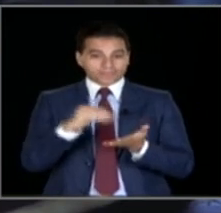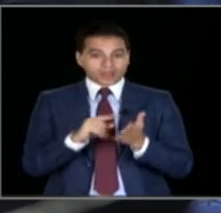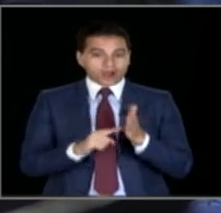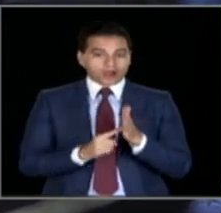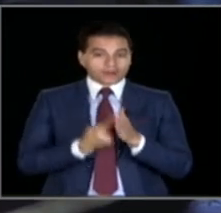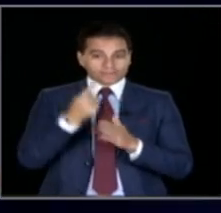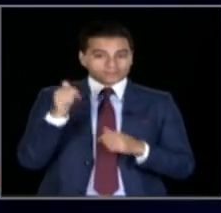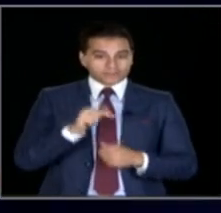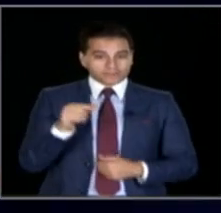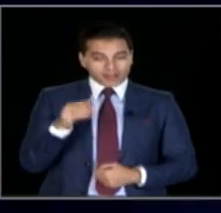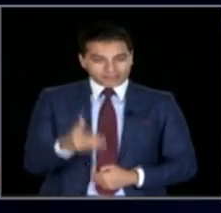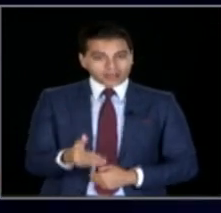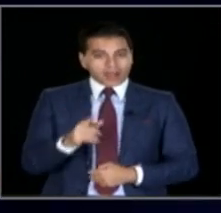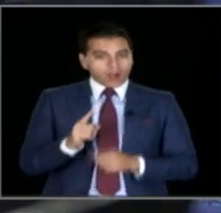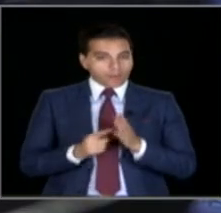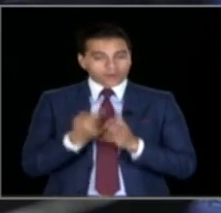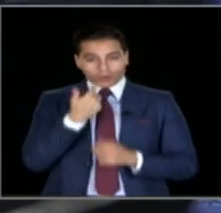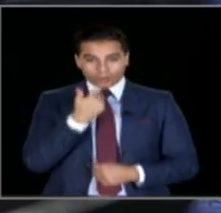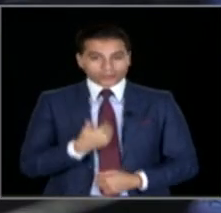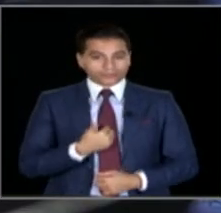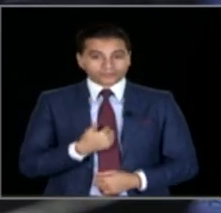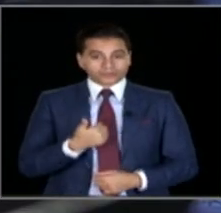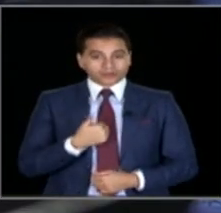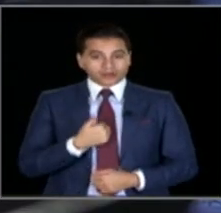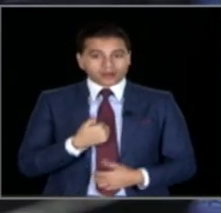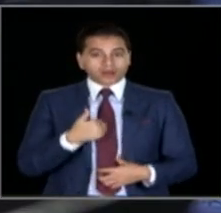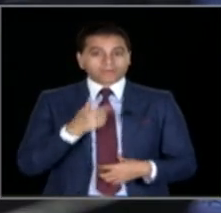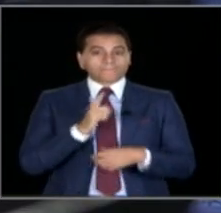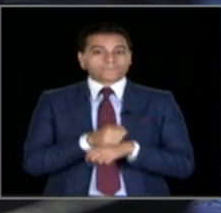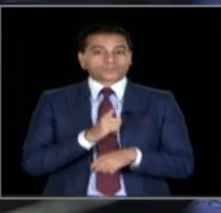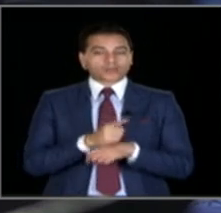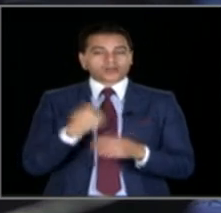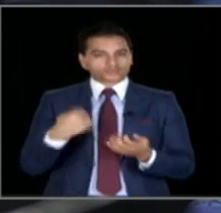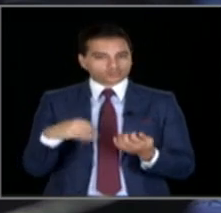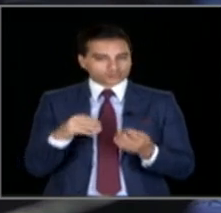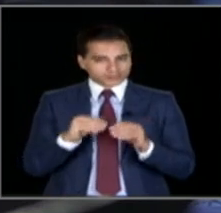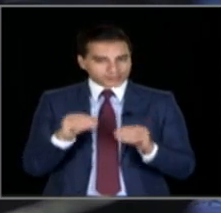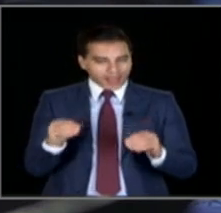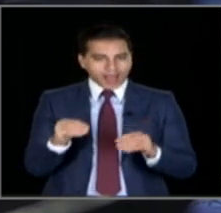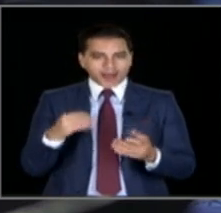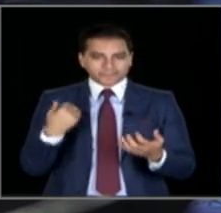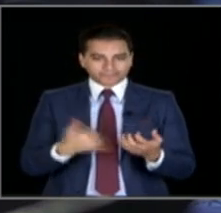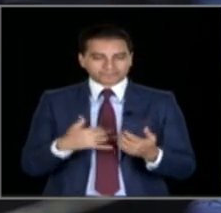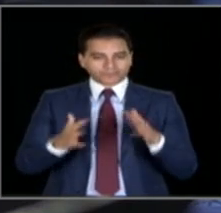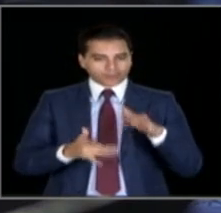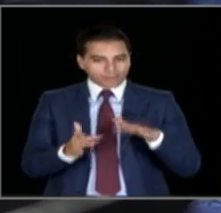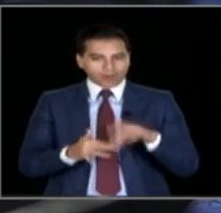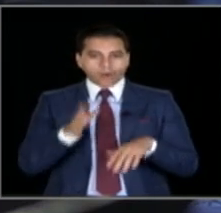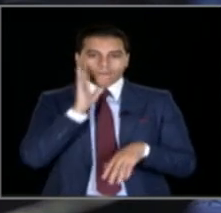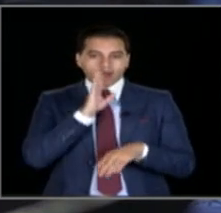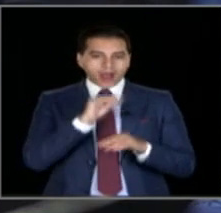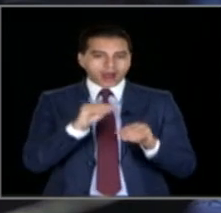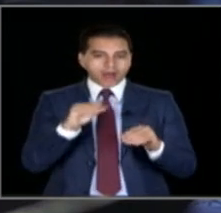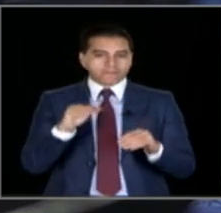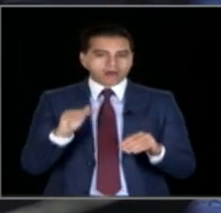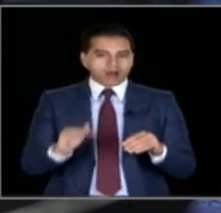اشارك في برنامج صراحه. احكي لي. يعني انا غير كده مدرس موسيقى اصلا يعني بلعب اورج وبلعب طبلة وبعلم الاطفال في المكان بتاع